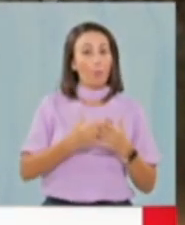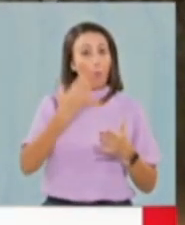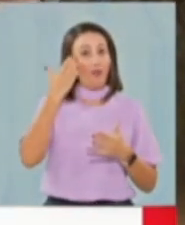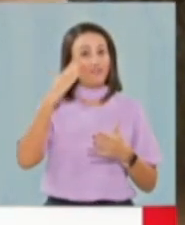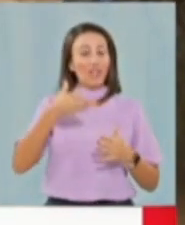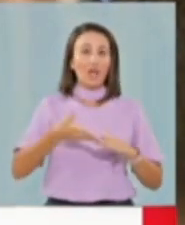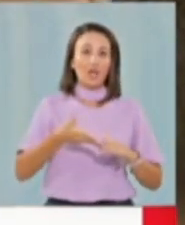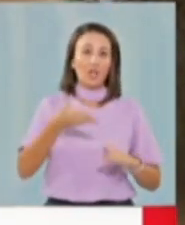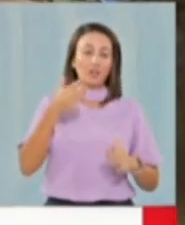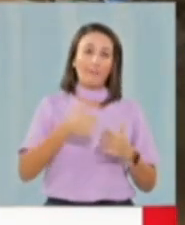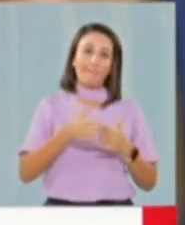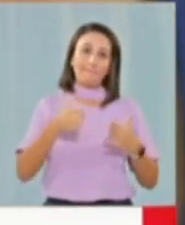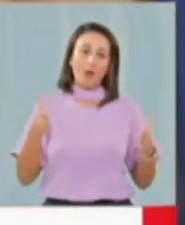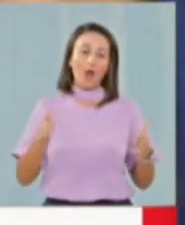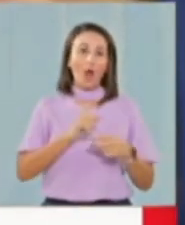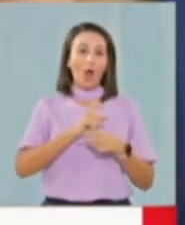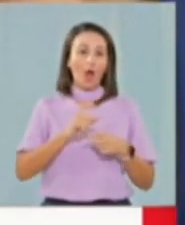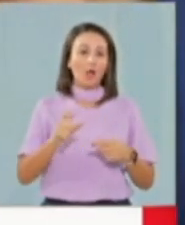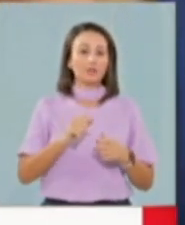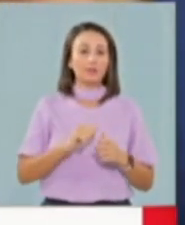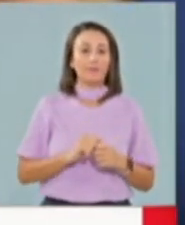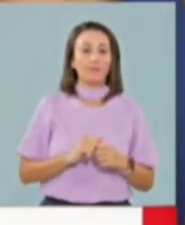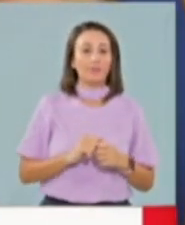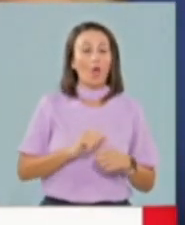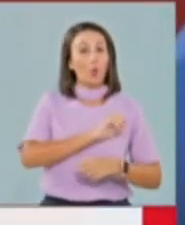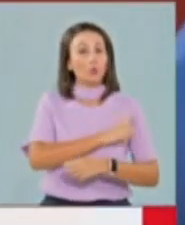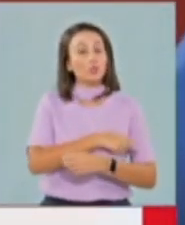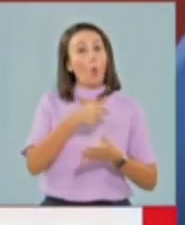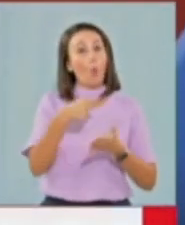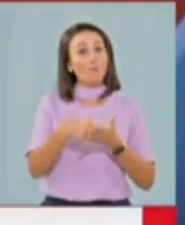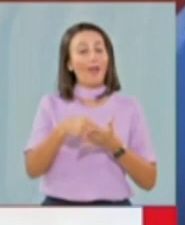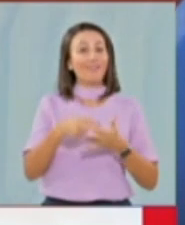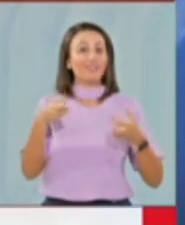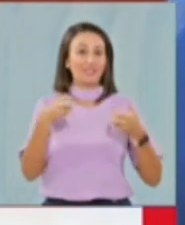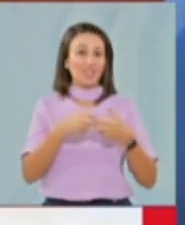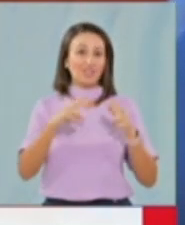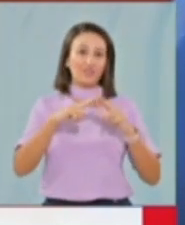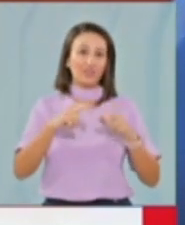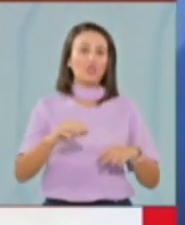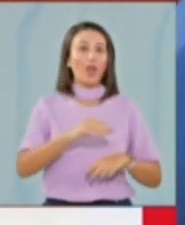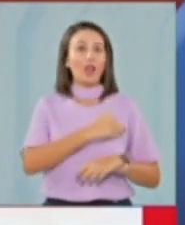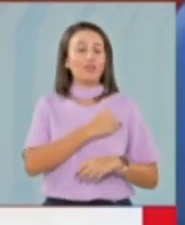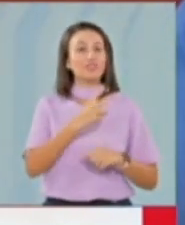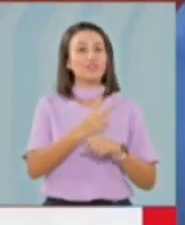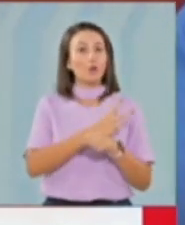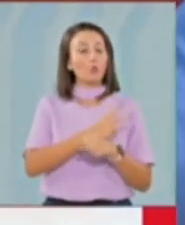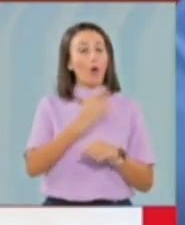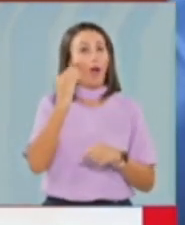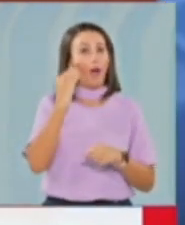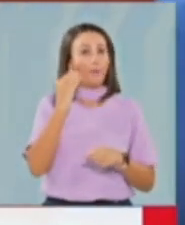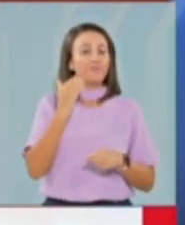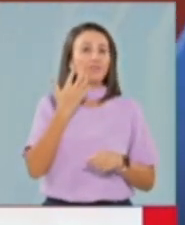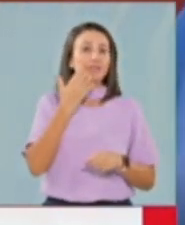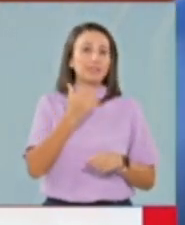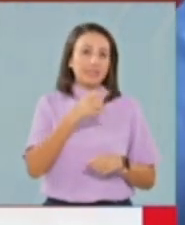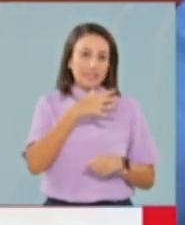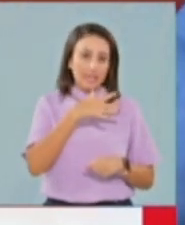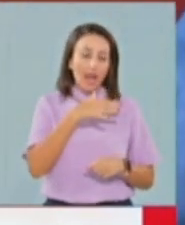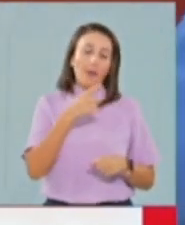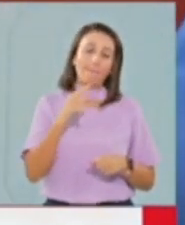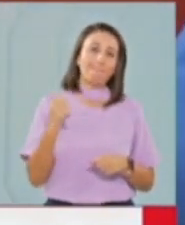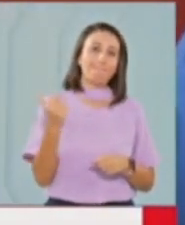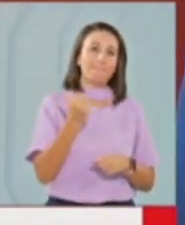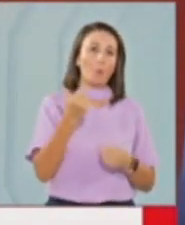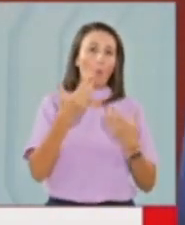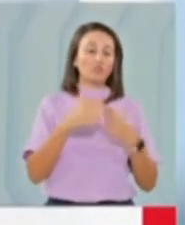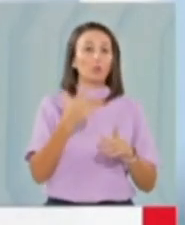creșterea și mai mare a cazurilor autoritățile au cumpărat deja test care se verifice pe elevi statul este primul care a început vaccinarea cu